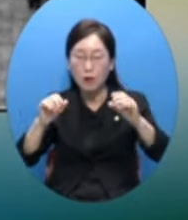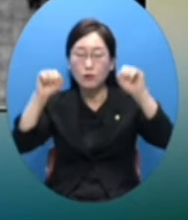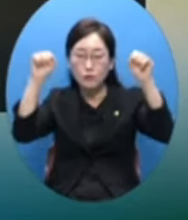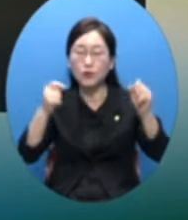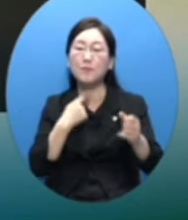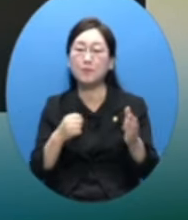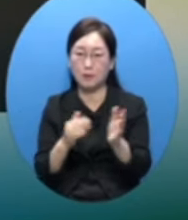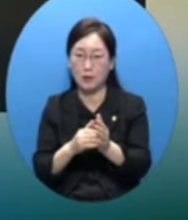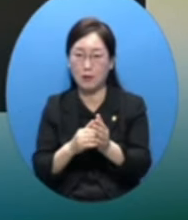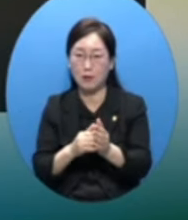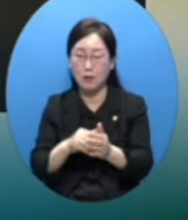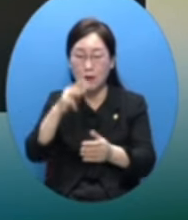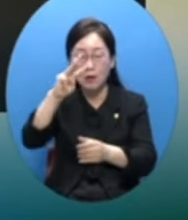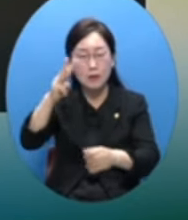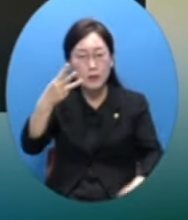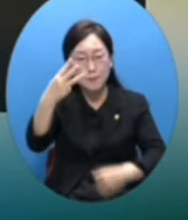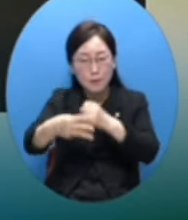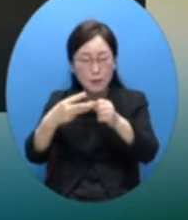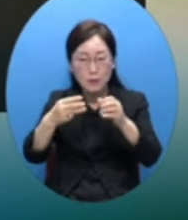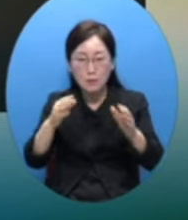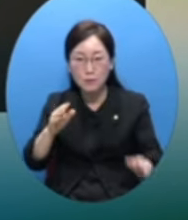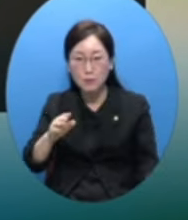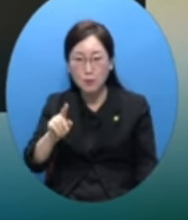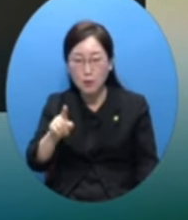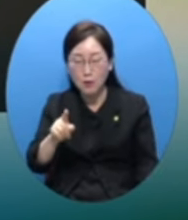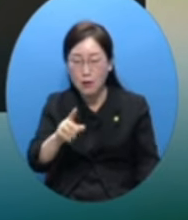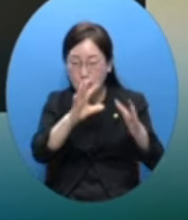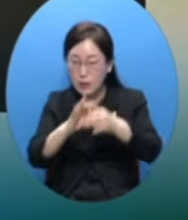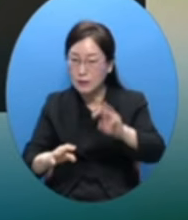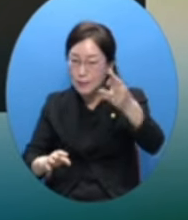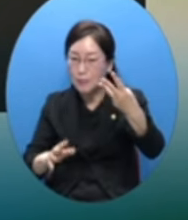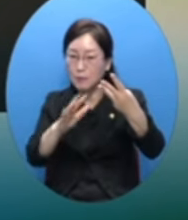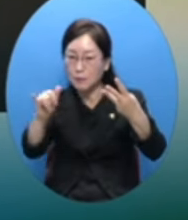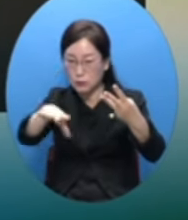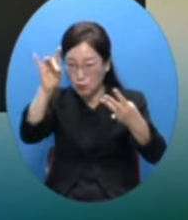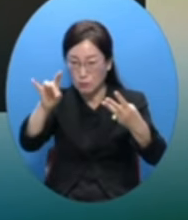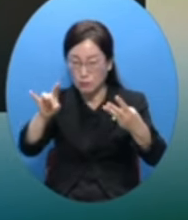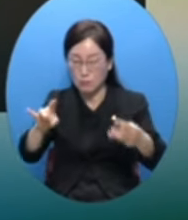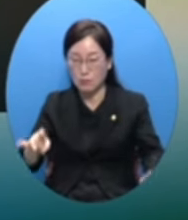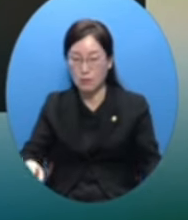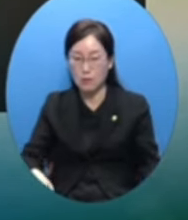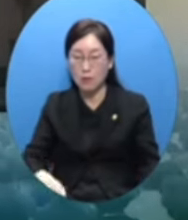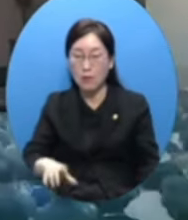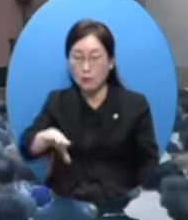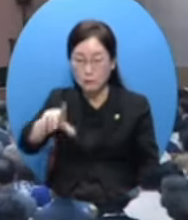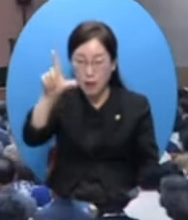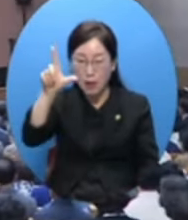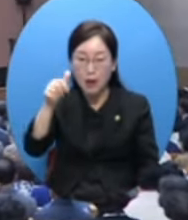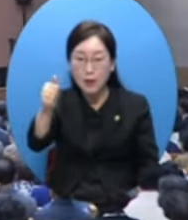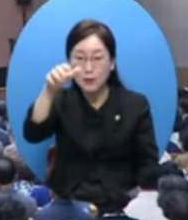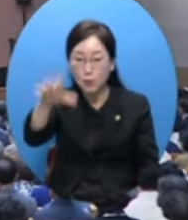부흥운동을 통해서 온 미국의 큰 부흥 역사가 일어나게 되었고